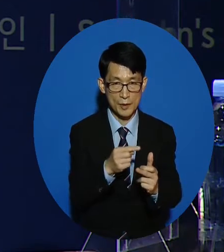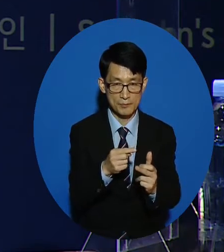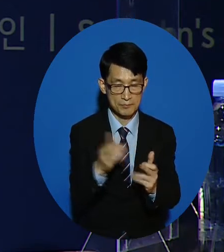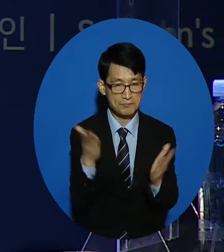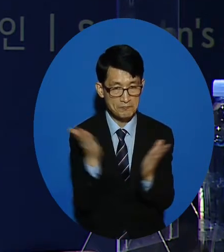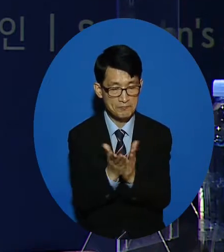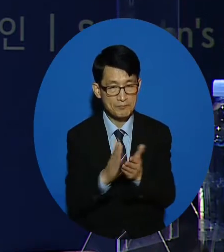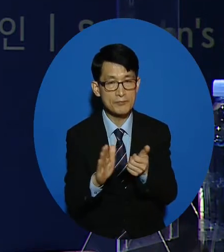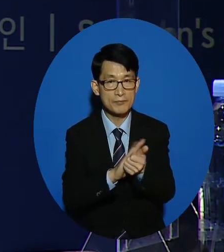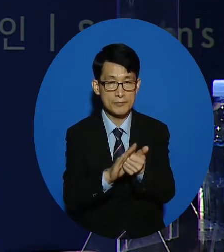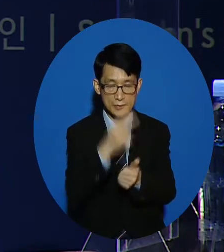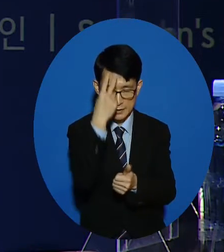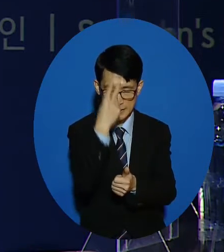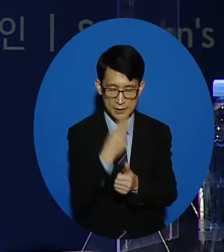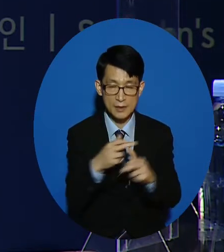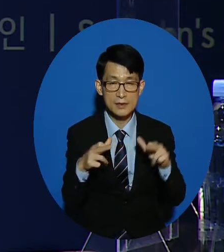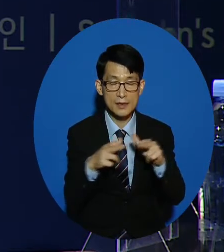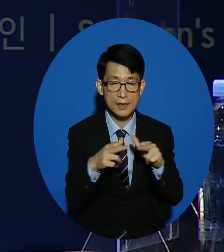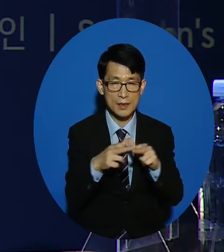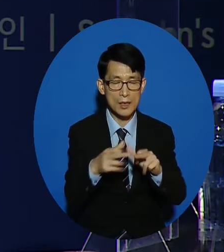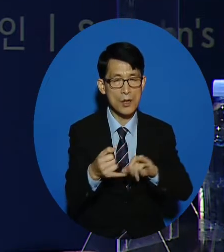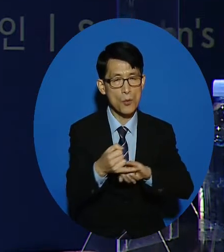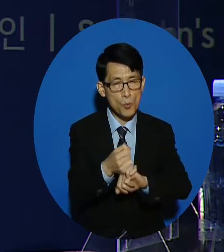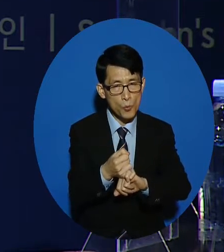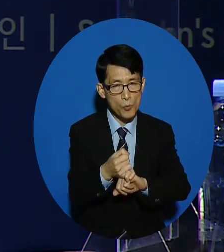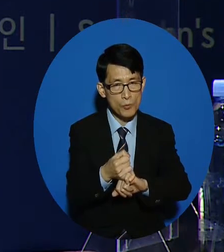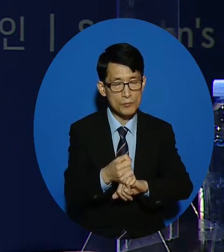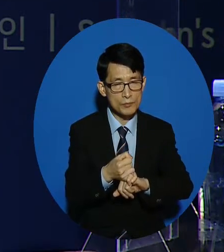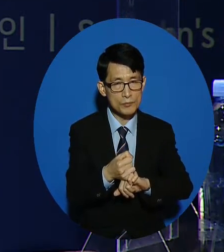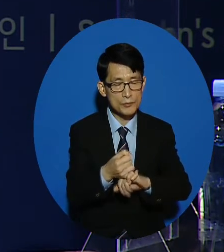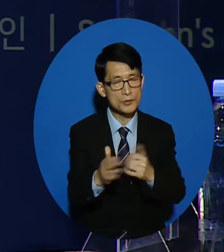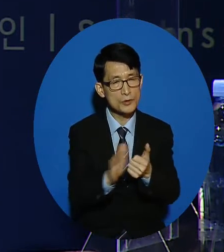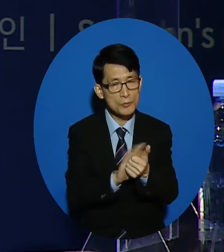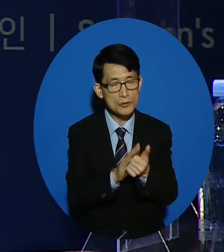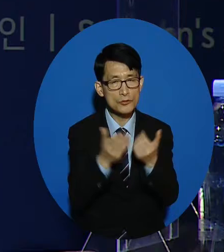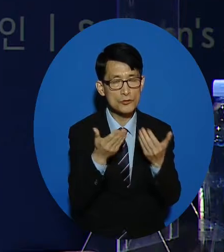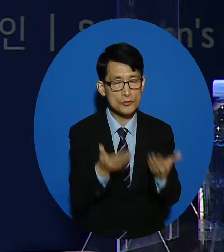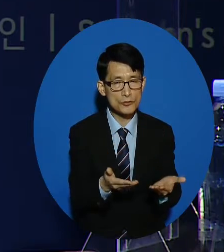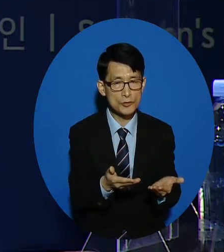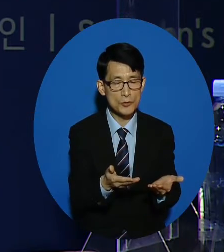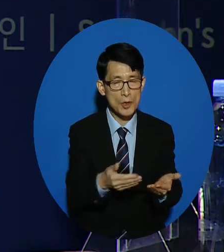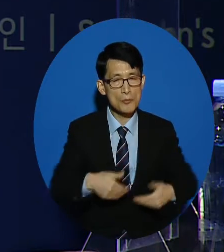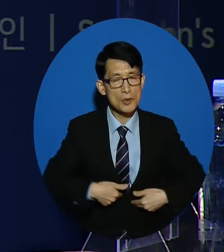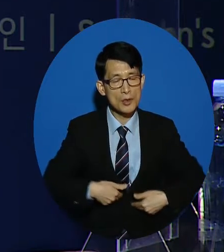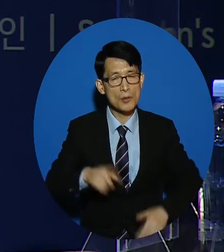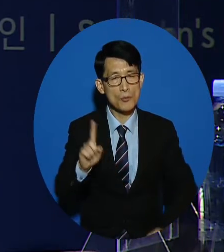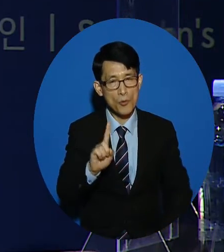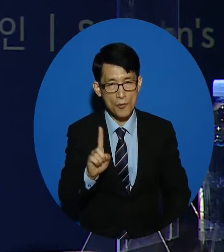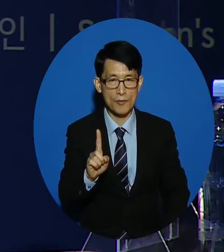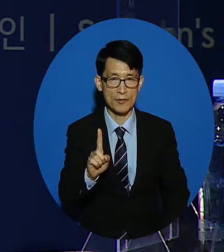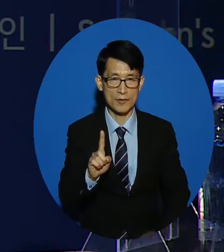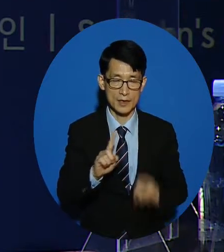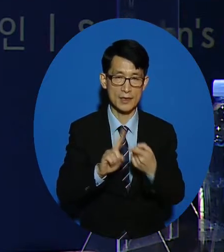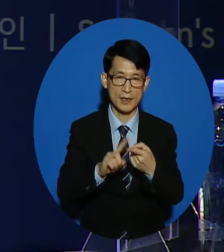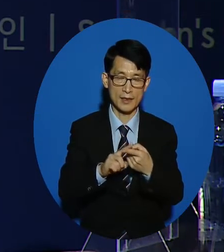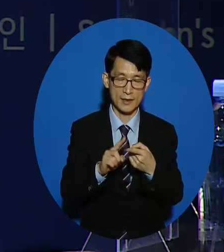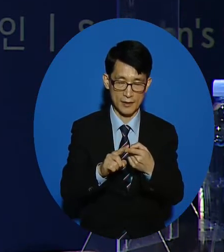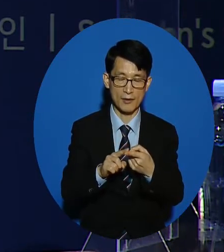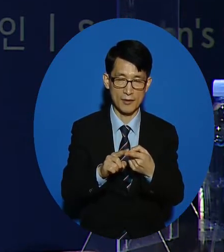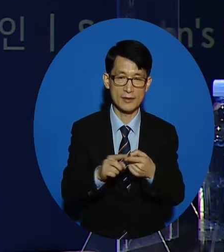서비스는 시각장애인의 꼭 필요한 서비스는 어떻게 정책을 이루어져야 하는지